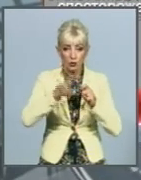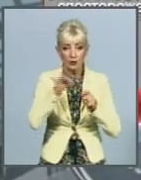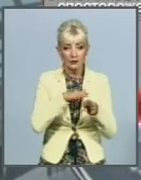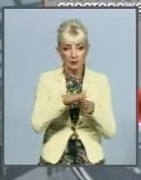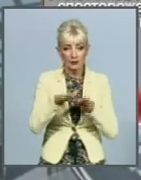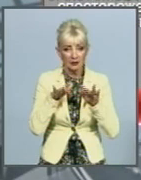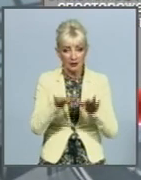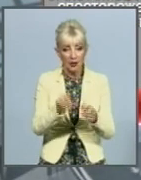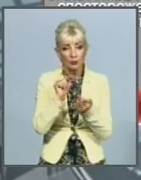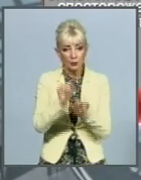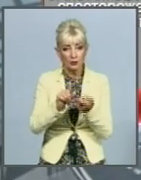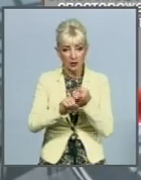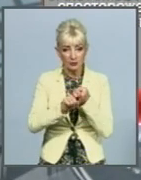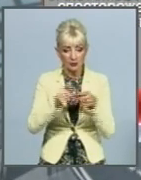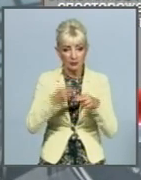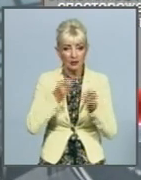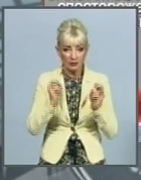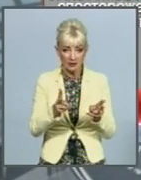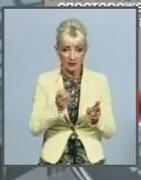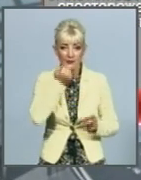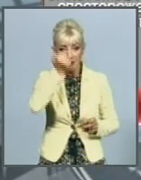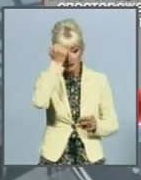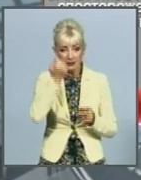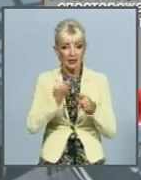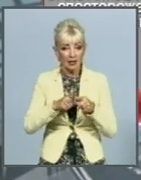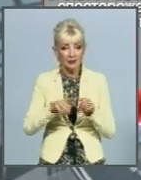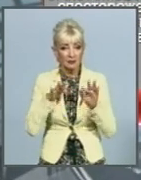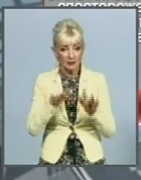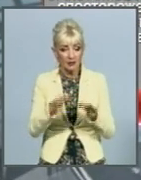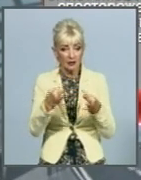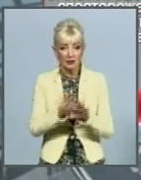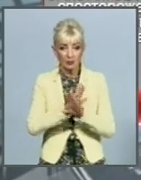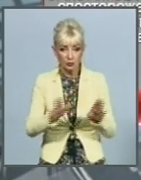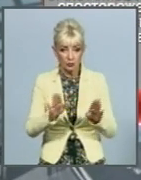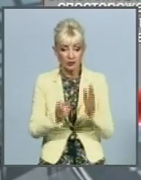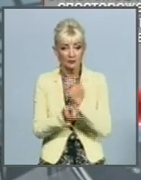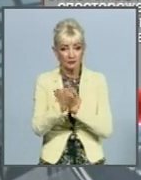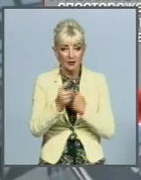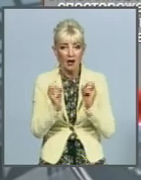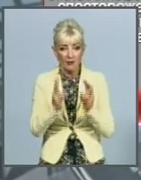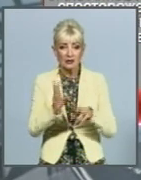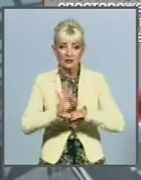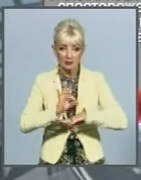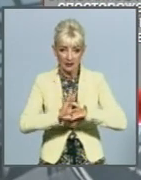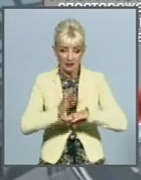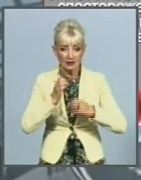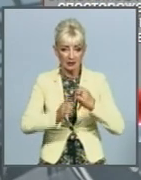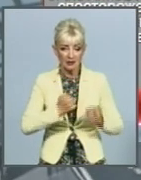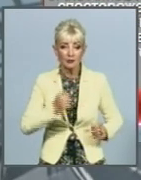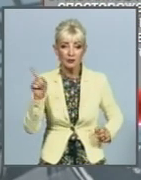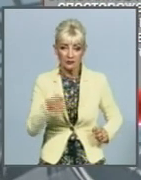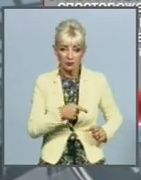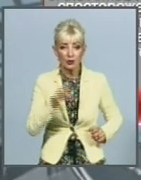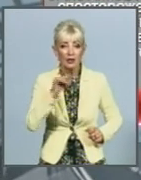заходів проти епідеміологічної безпеки. Завдяки вжитим заходам не допущено виникнення небезпечної хвороби серед призовників